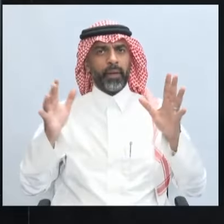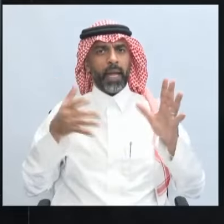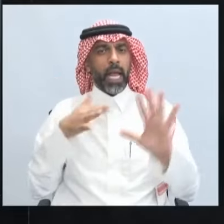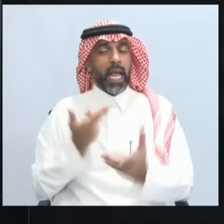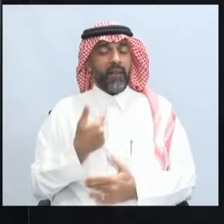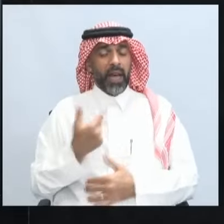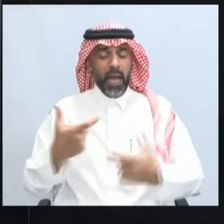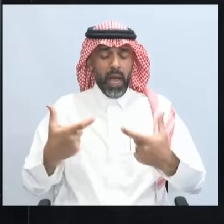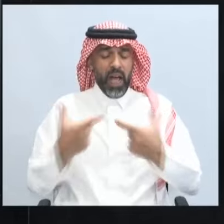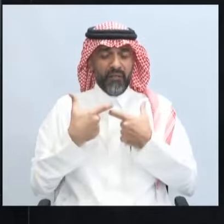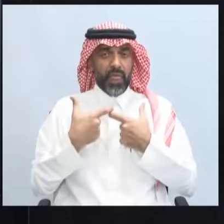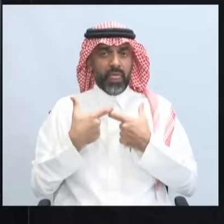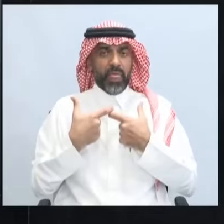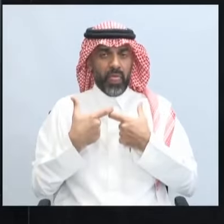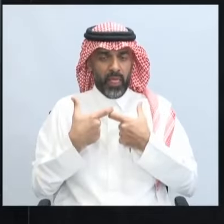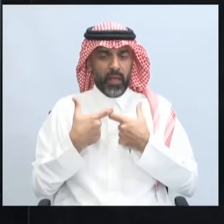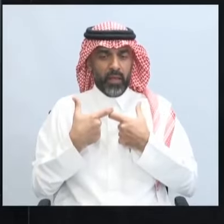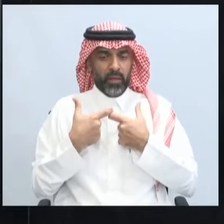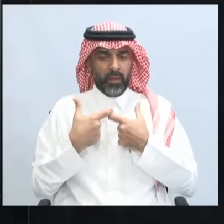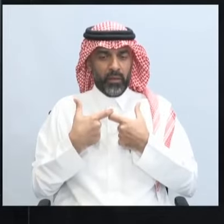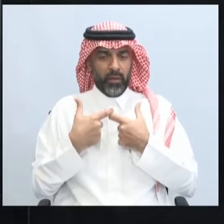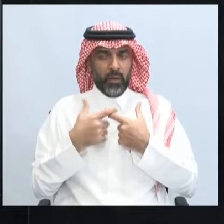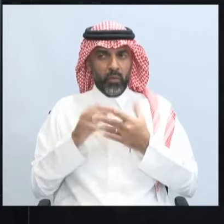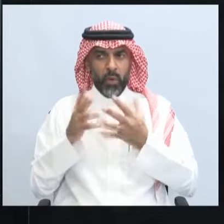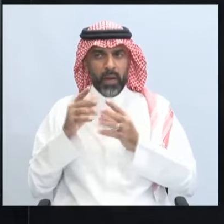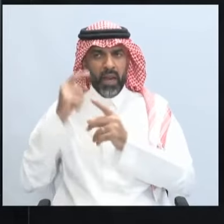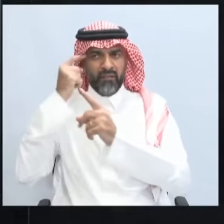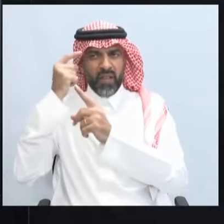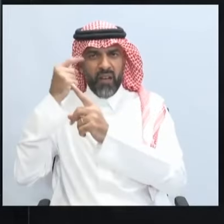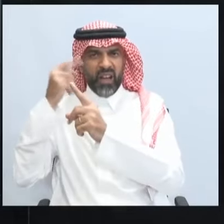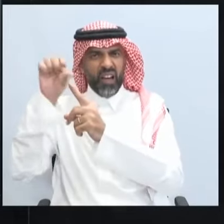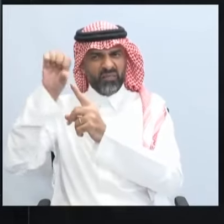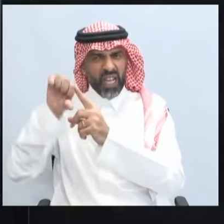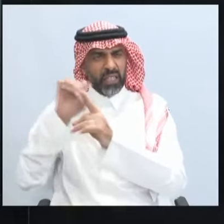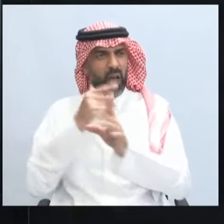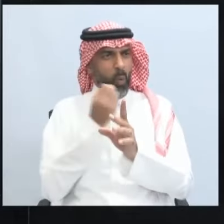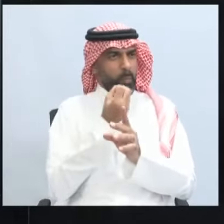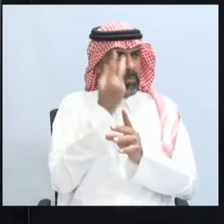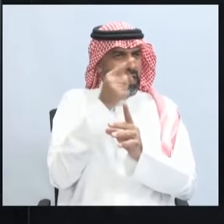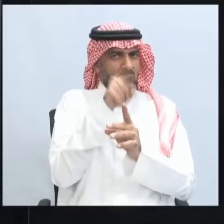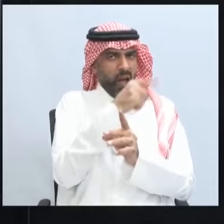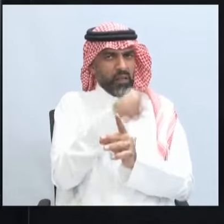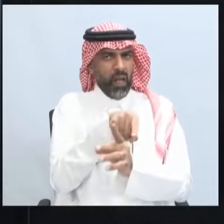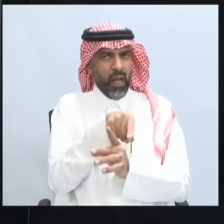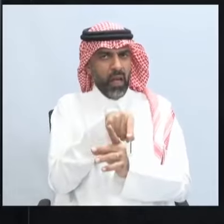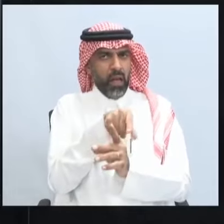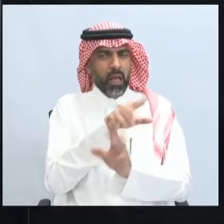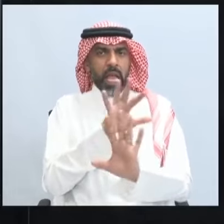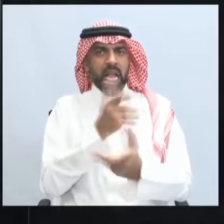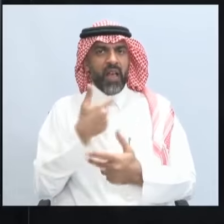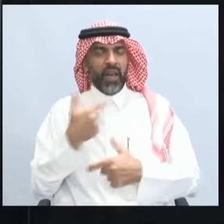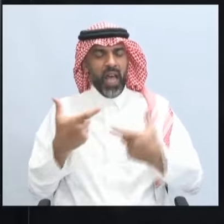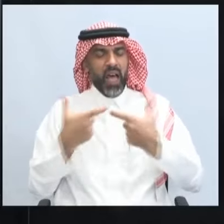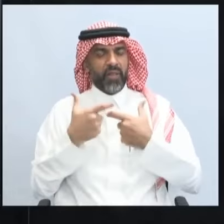كيف نجعل هذه هذه الوسيله وهذه التقنيه او نحصن انفسنا منها في قضيه الافكار